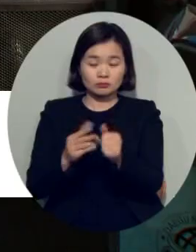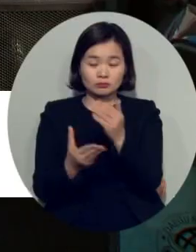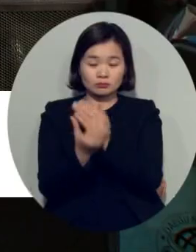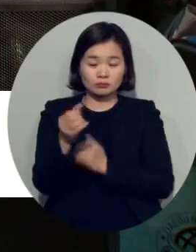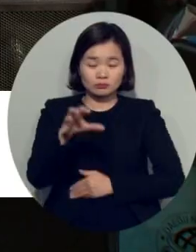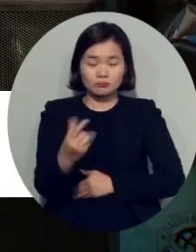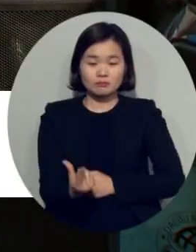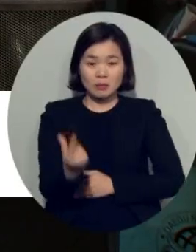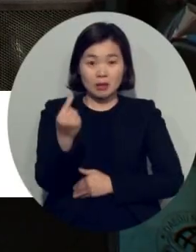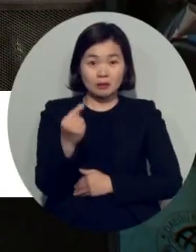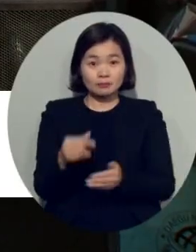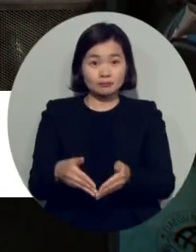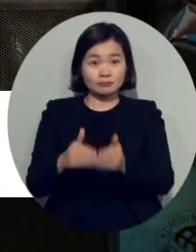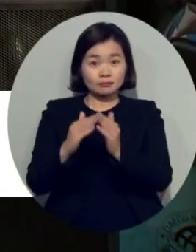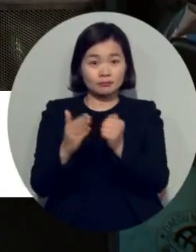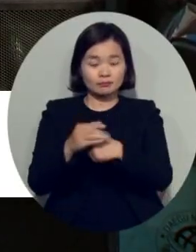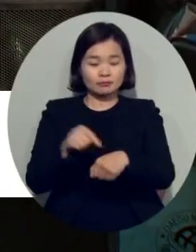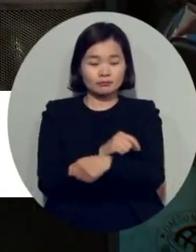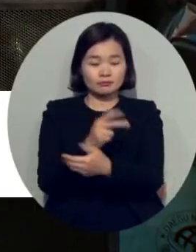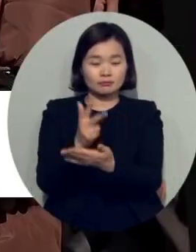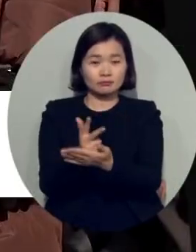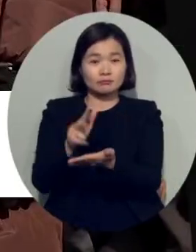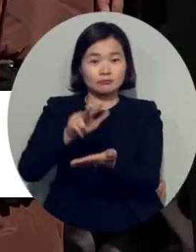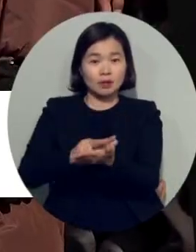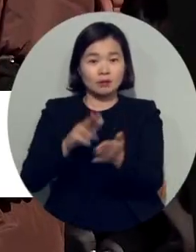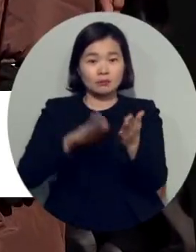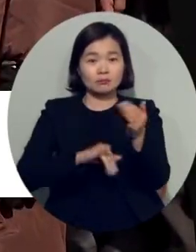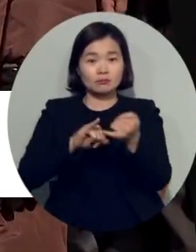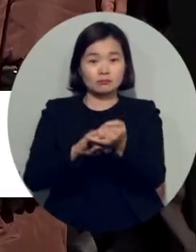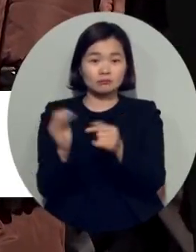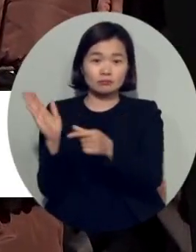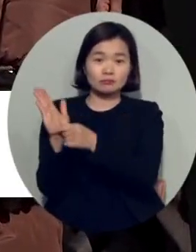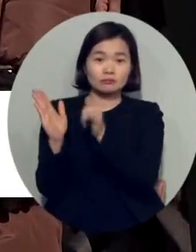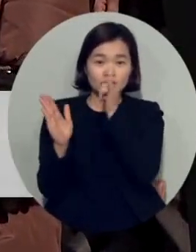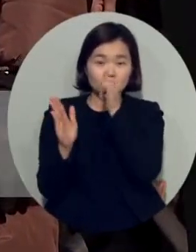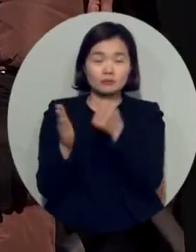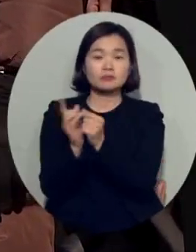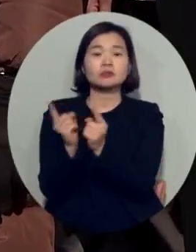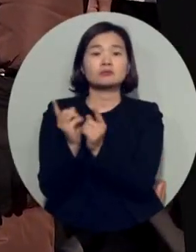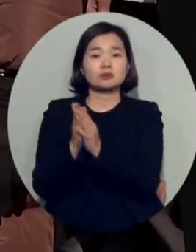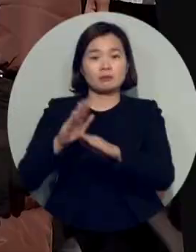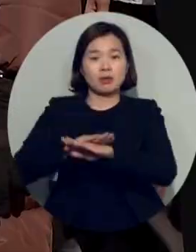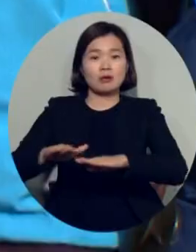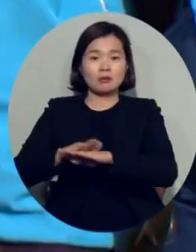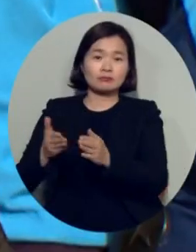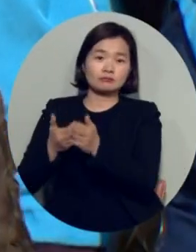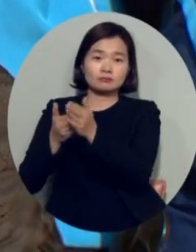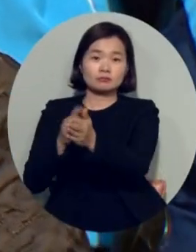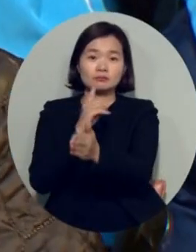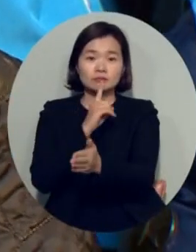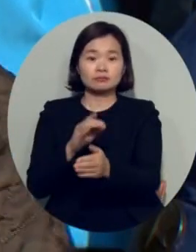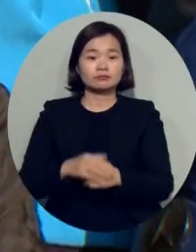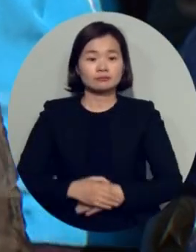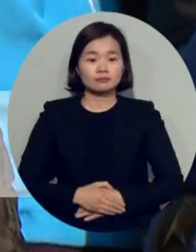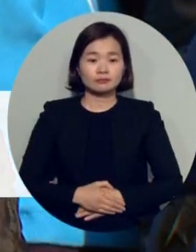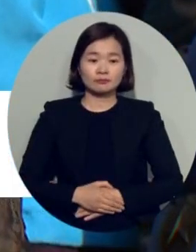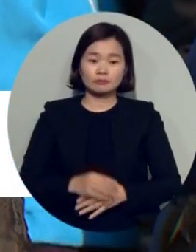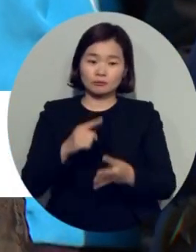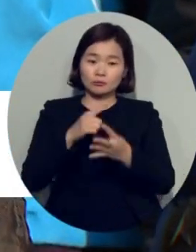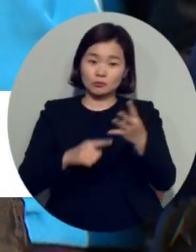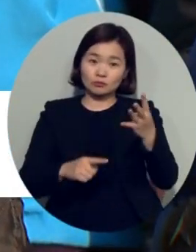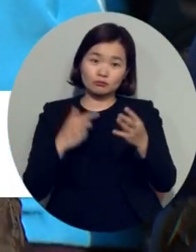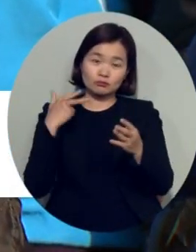조기 건설과 특별법 제정을 공약한 만큼 직접 해결에 나서라고 했습니다. 윤석열